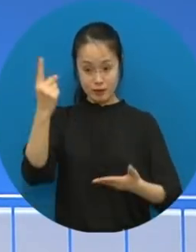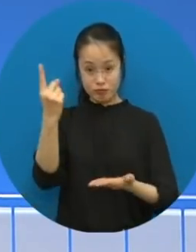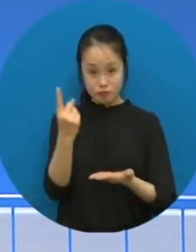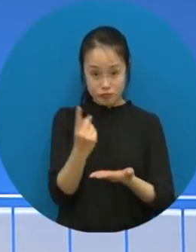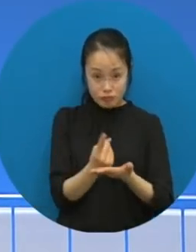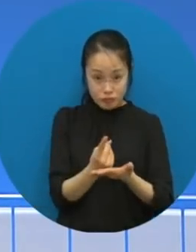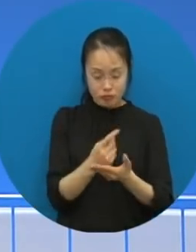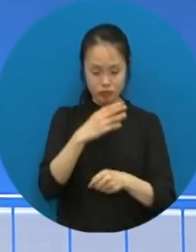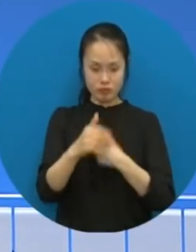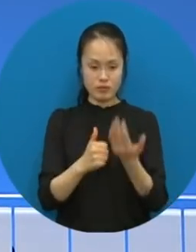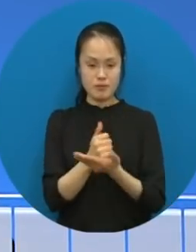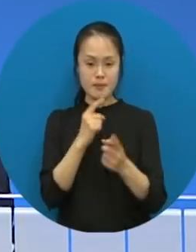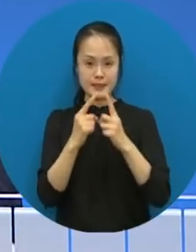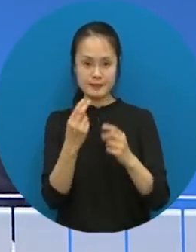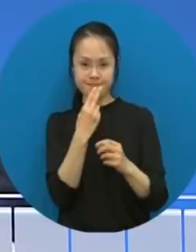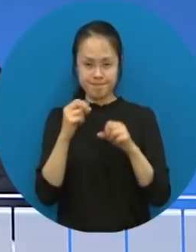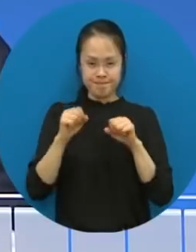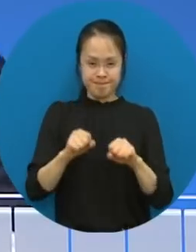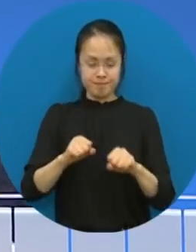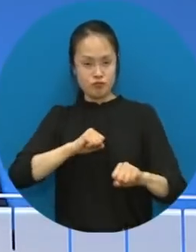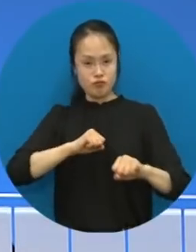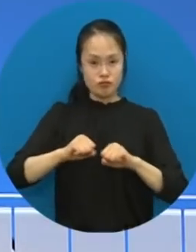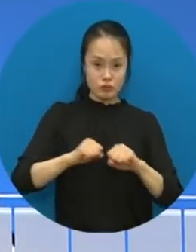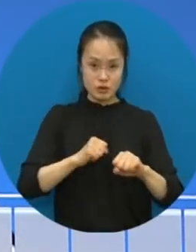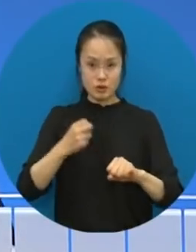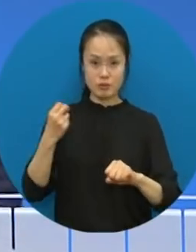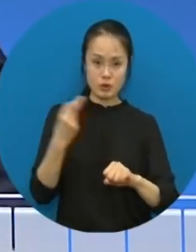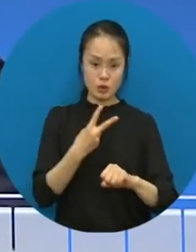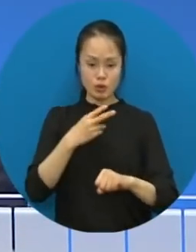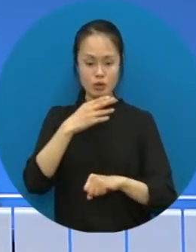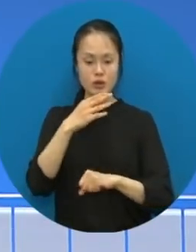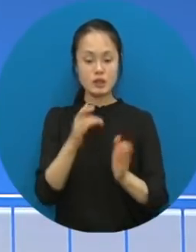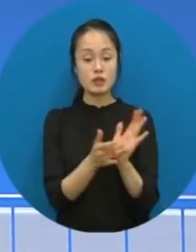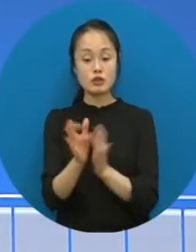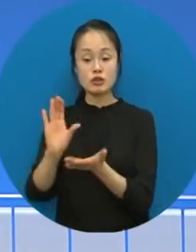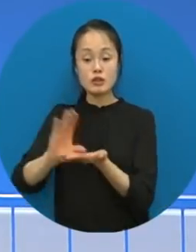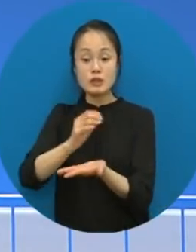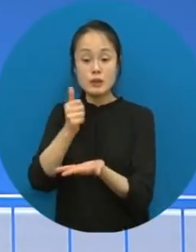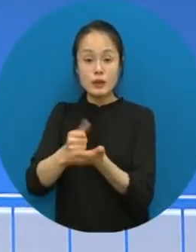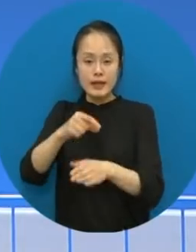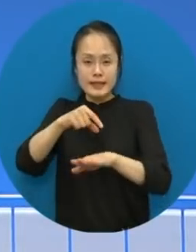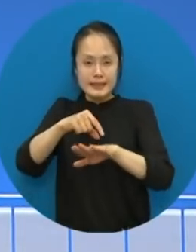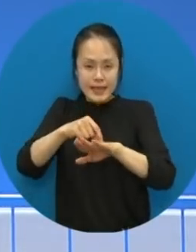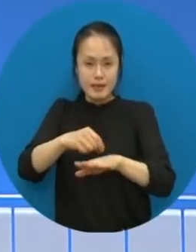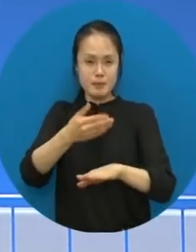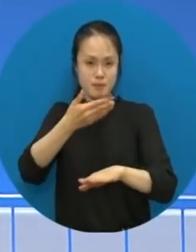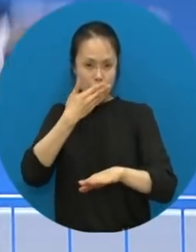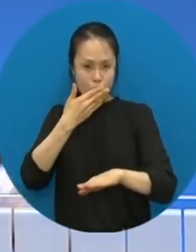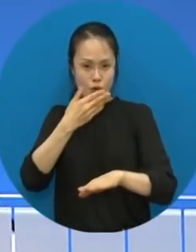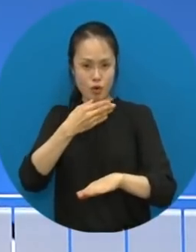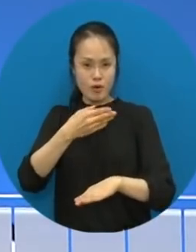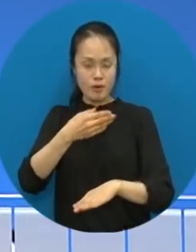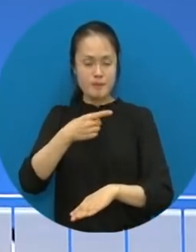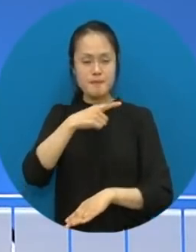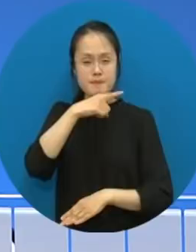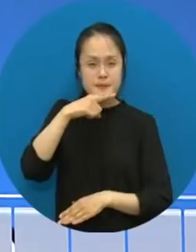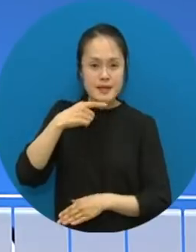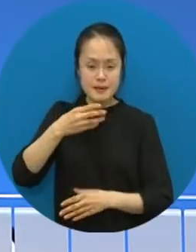움직이게 하시고 그 예수 그리스도의 살을 먹고 그 예수 그리스도의 피를 마시는